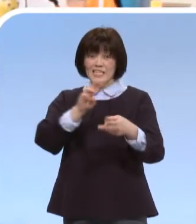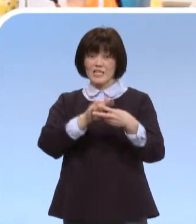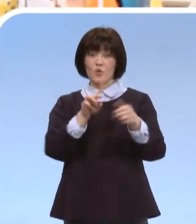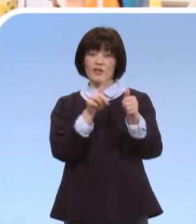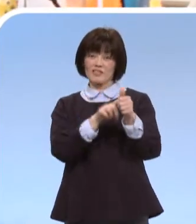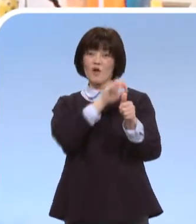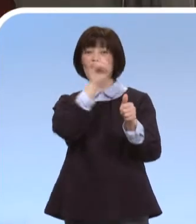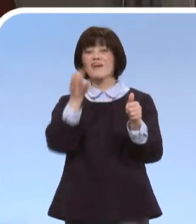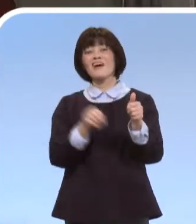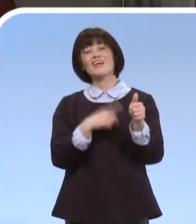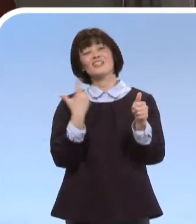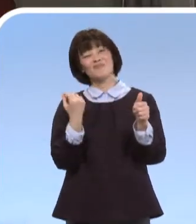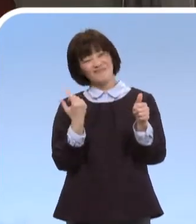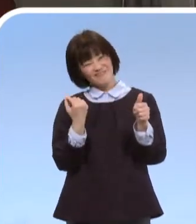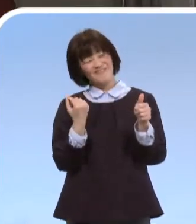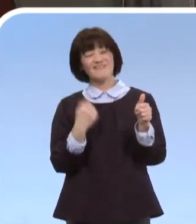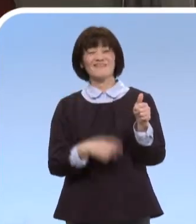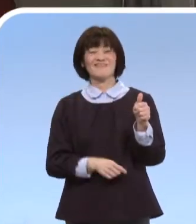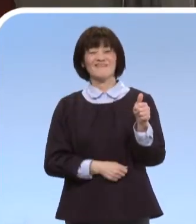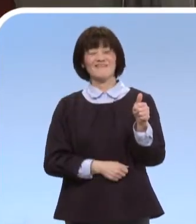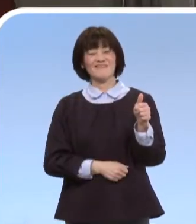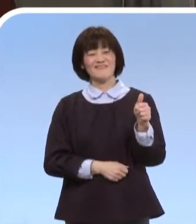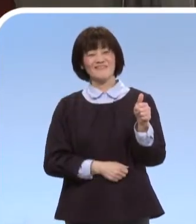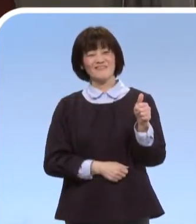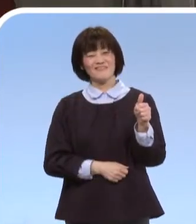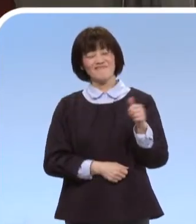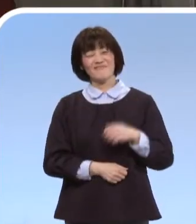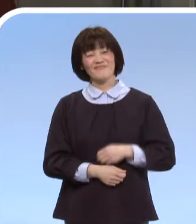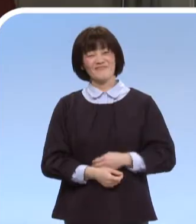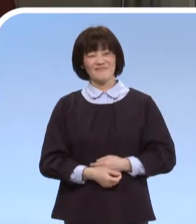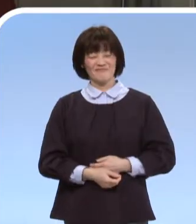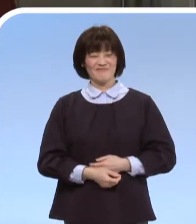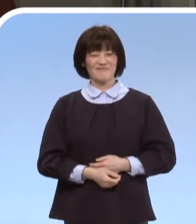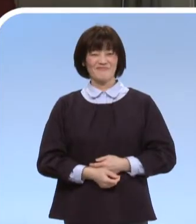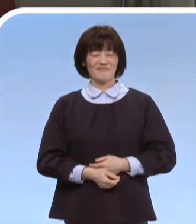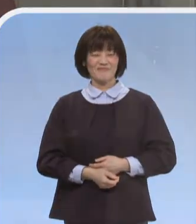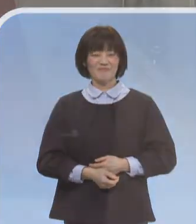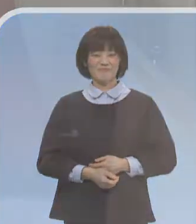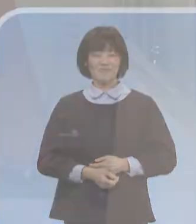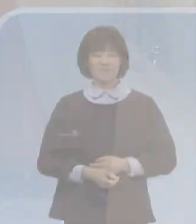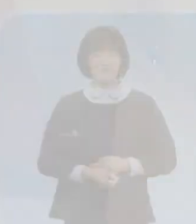っしゃる清田さん、確かに輝いてました。